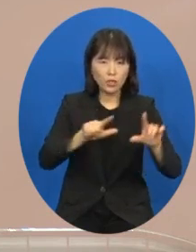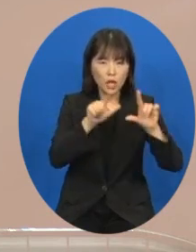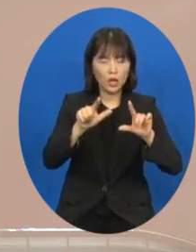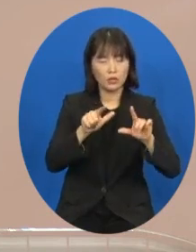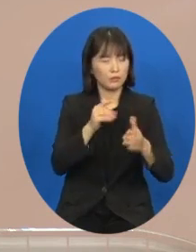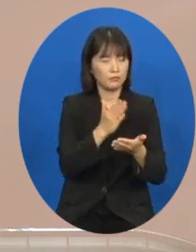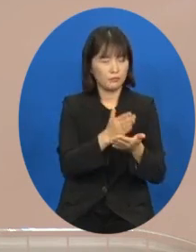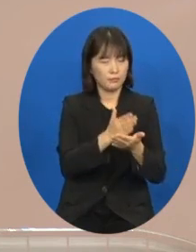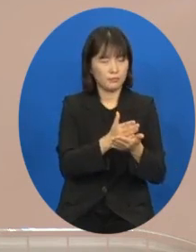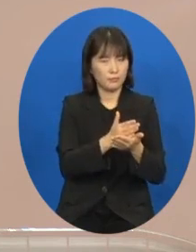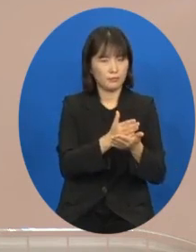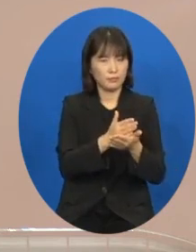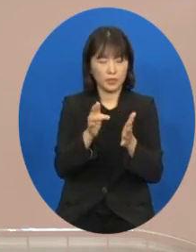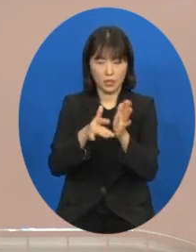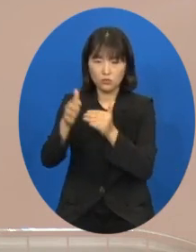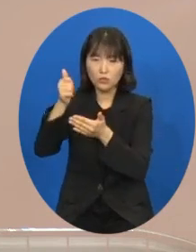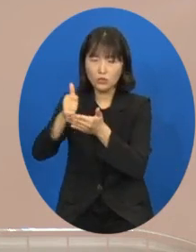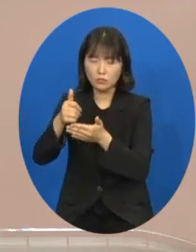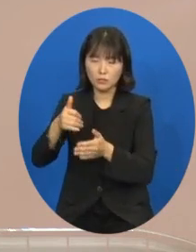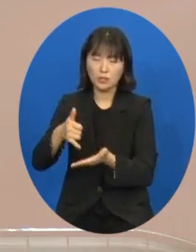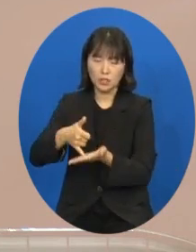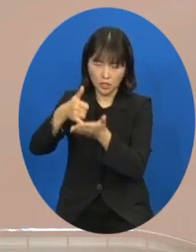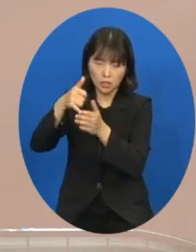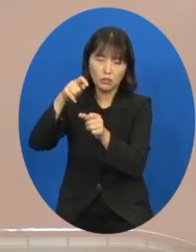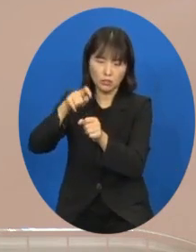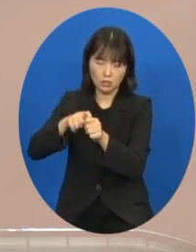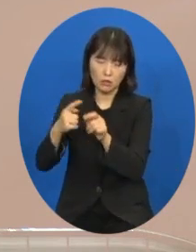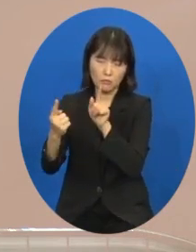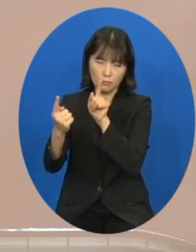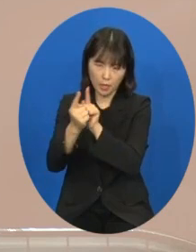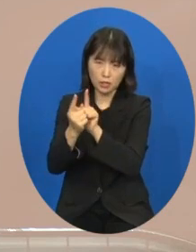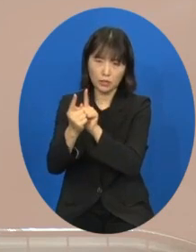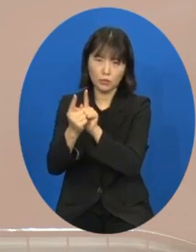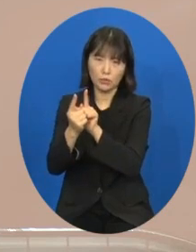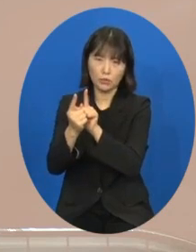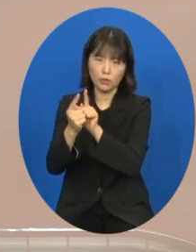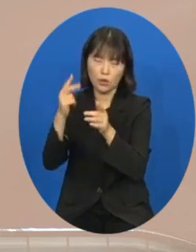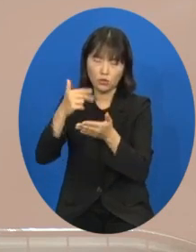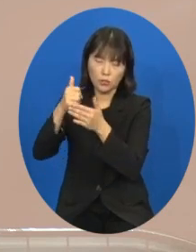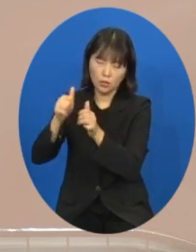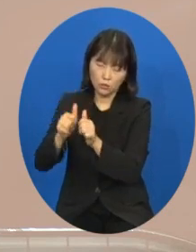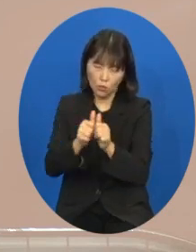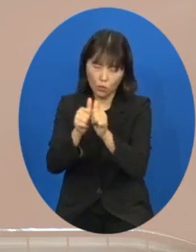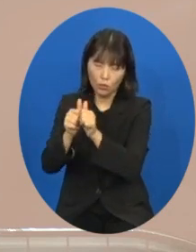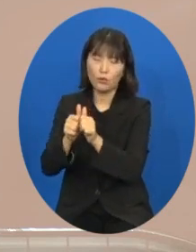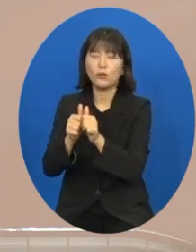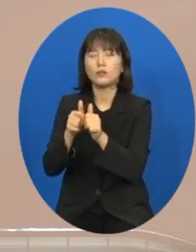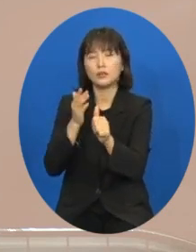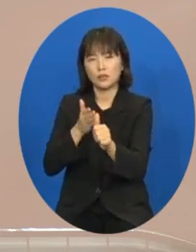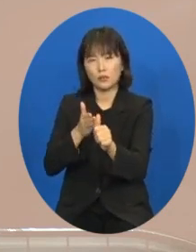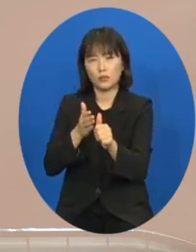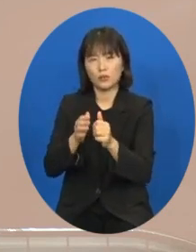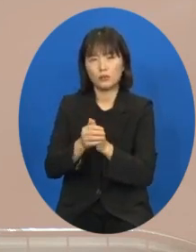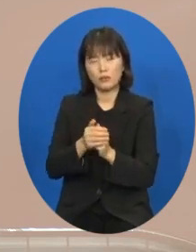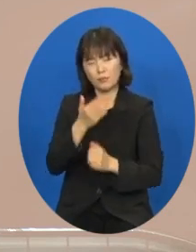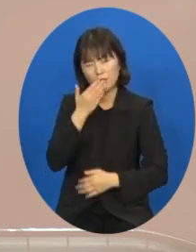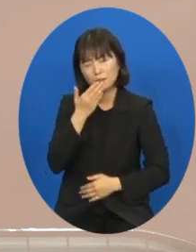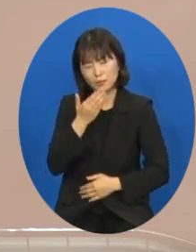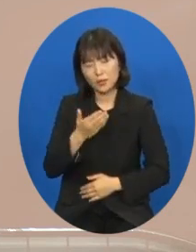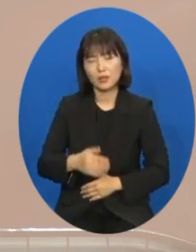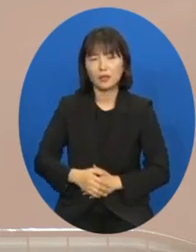마세요. 예수님을 인격적으로 만나고 주님과 동행하세요. 그렇게 하실 수